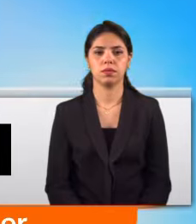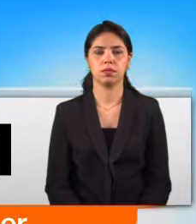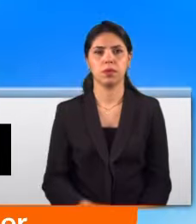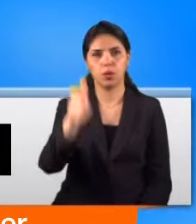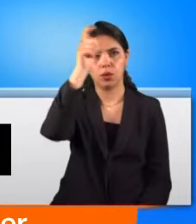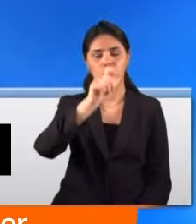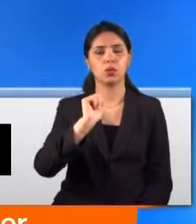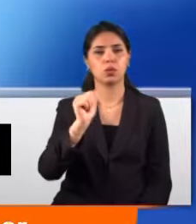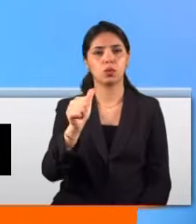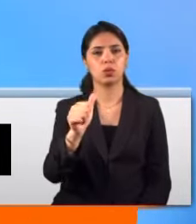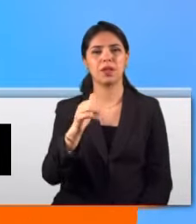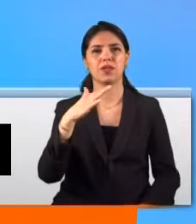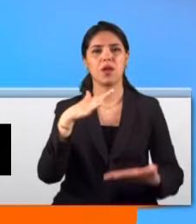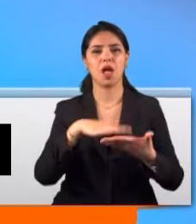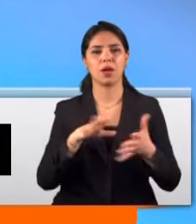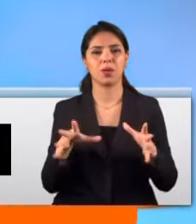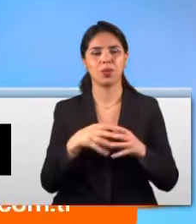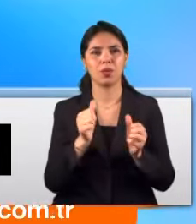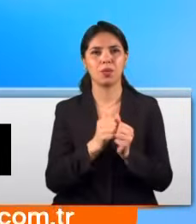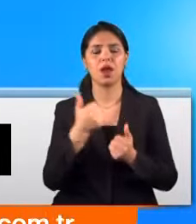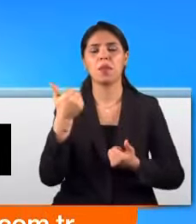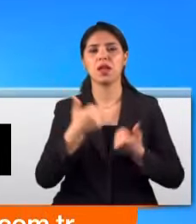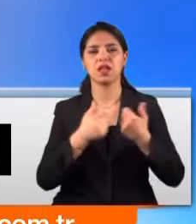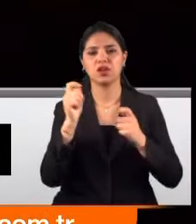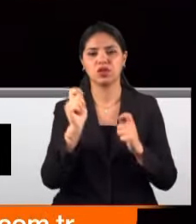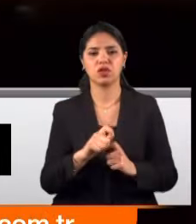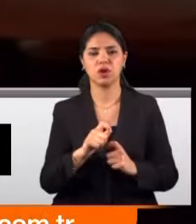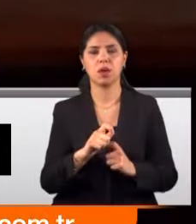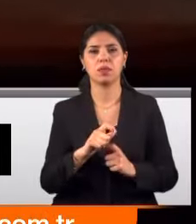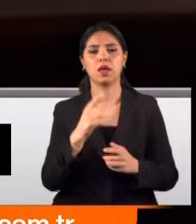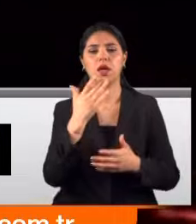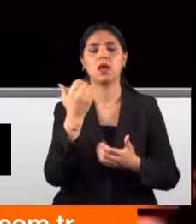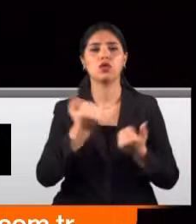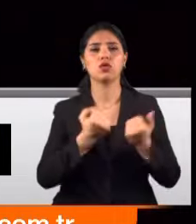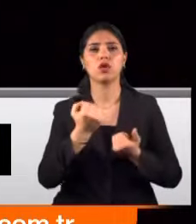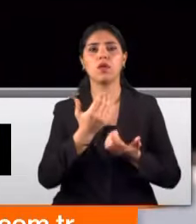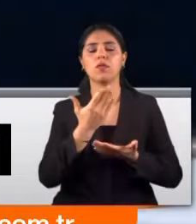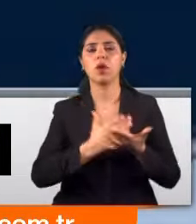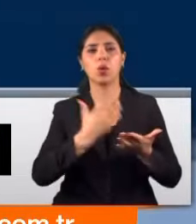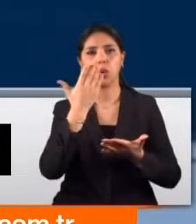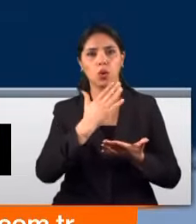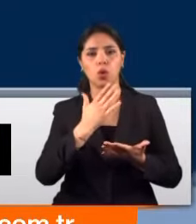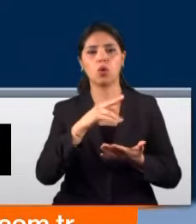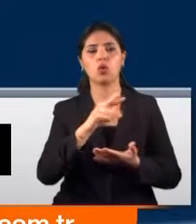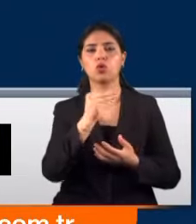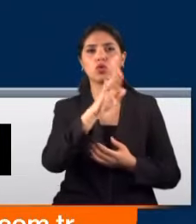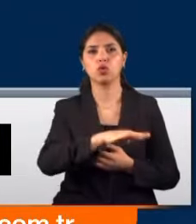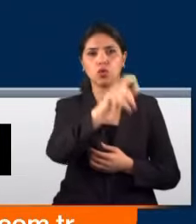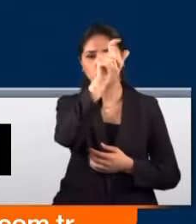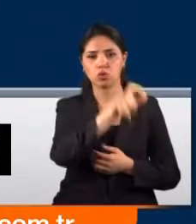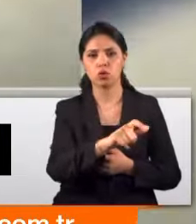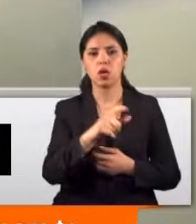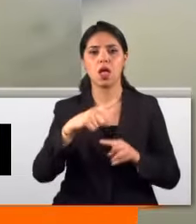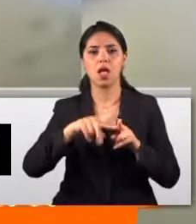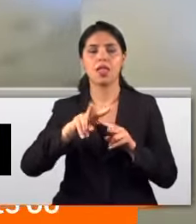Türkiye günlerce arkadaş grubuyla yarış yaptığı iddia edilen ehliyetsiz bir çocuğun yol kenarında ATV aracını